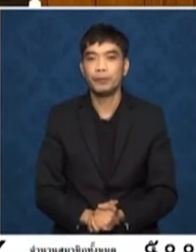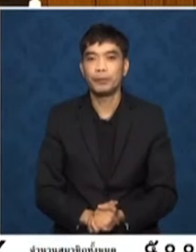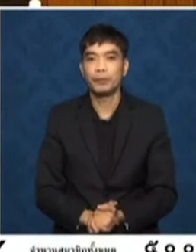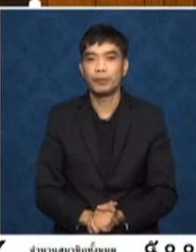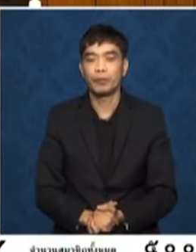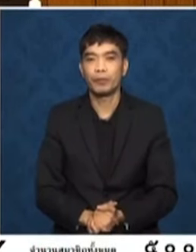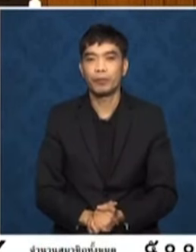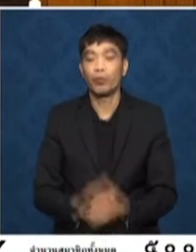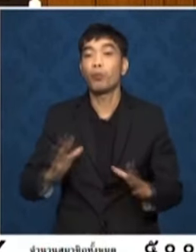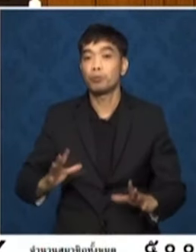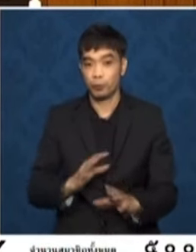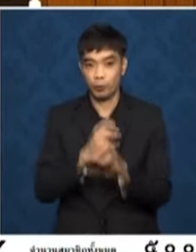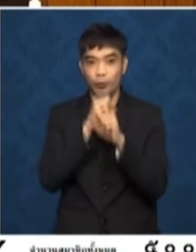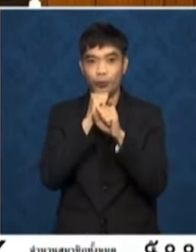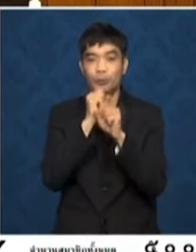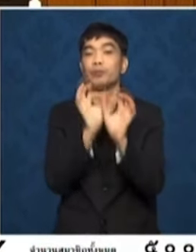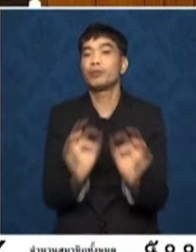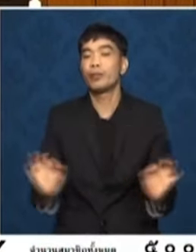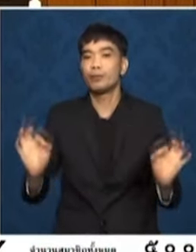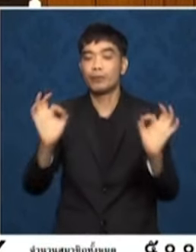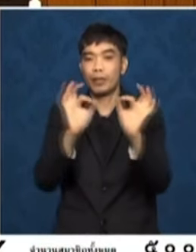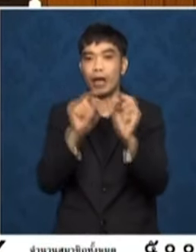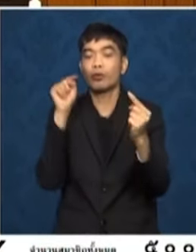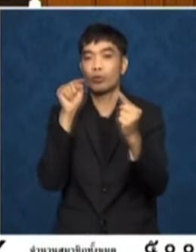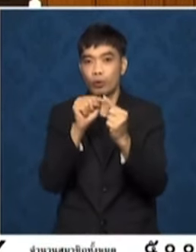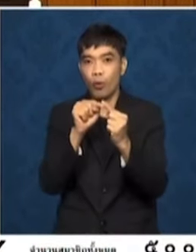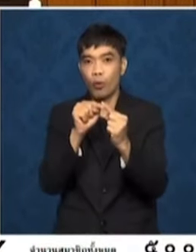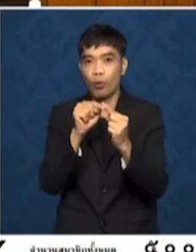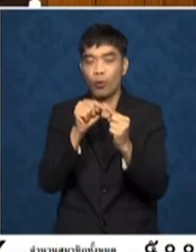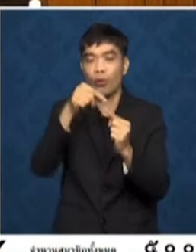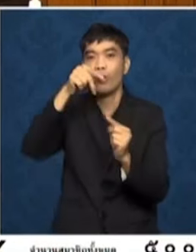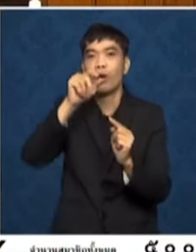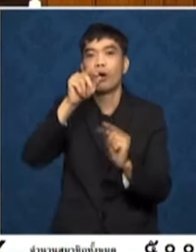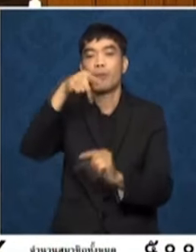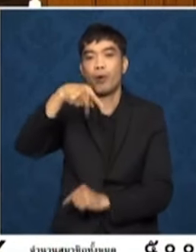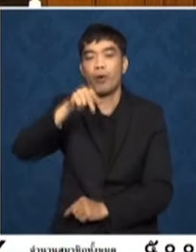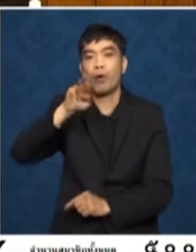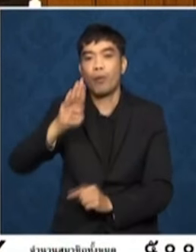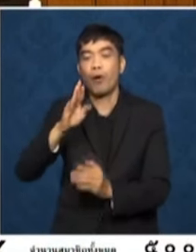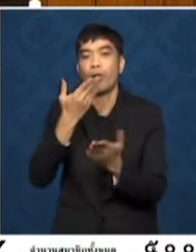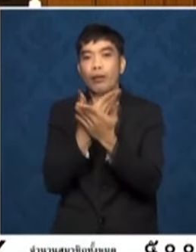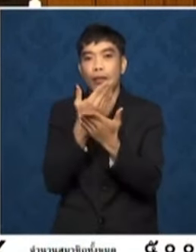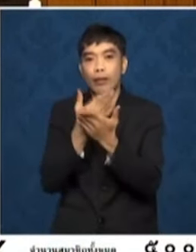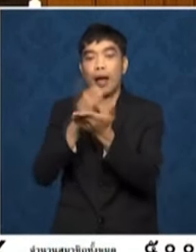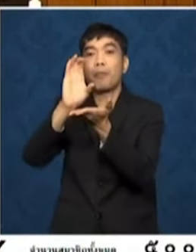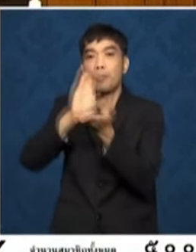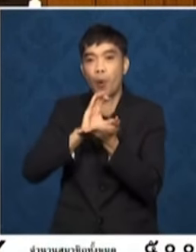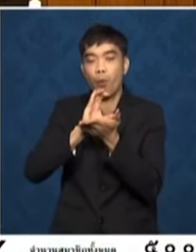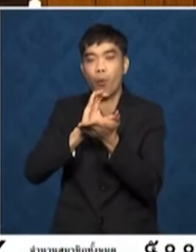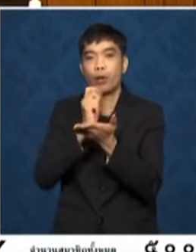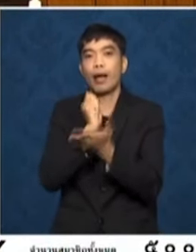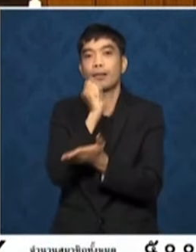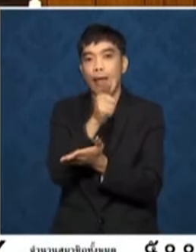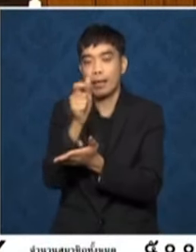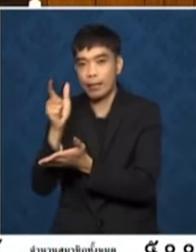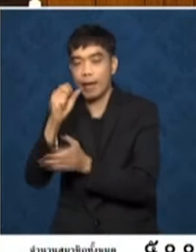ผมขอเรียนสรุปสารสำคัญของผลการพจนาร่างพราชบัญญัติงบประมาณรายจายประจำปีงบประมาณ